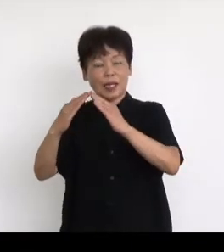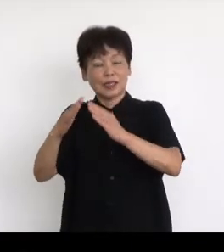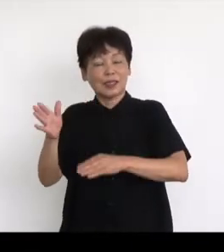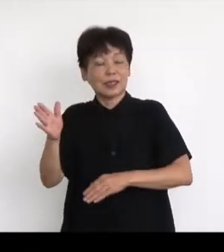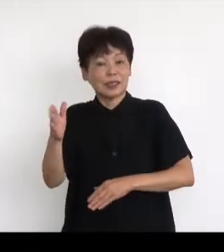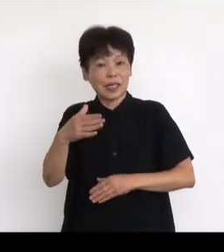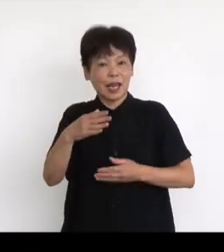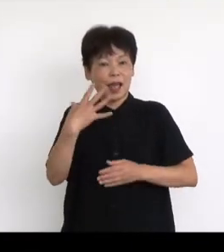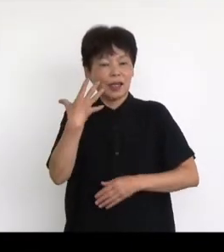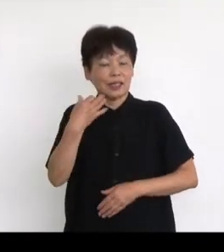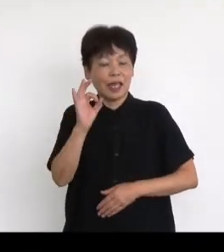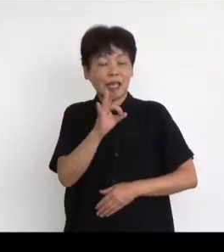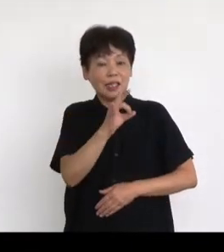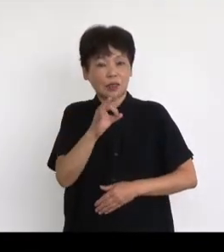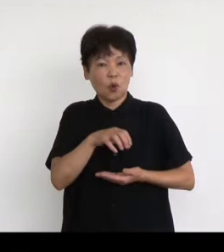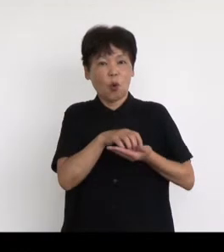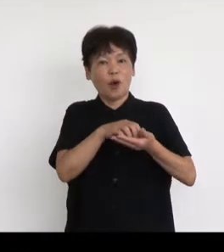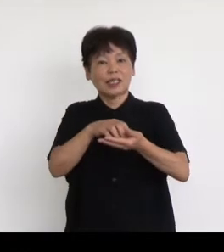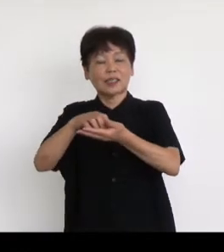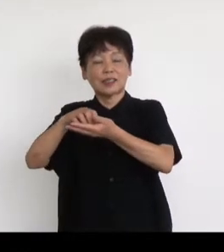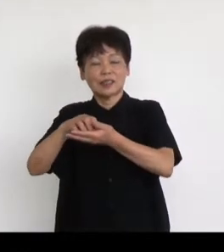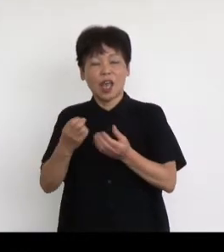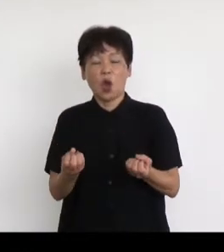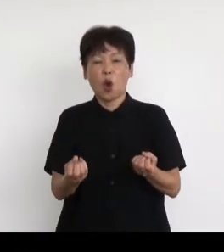てお祝いします。